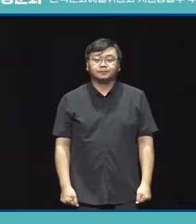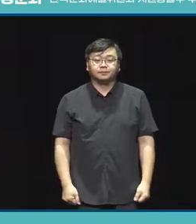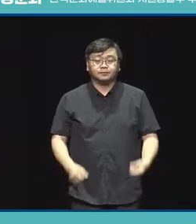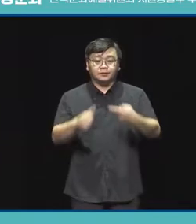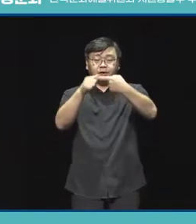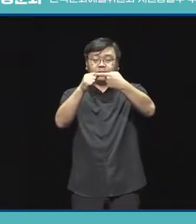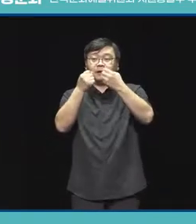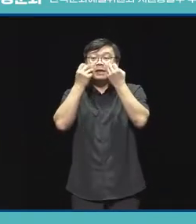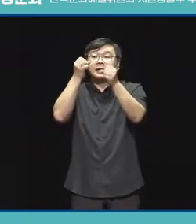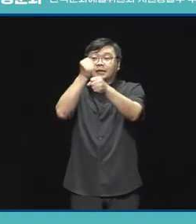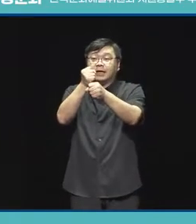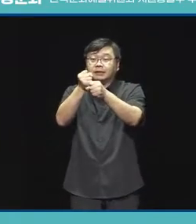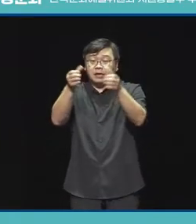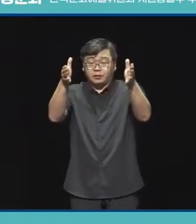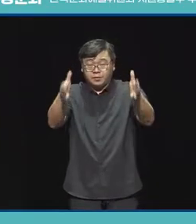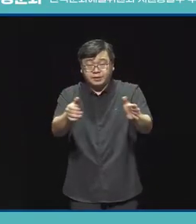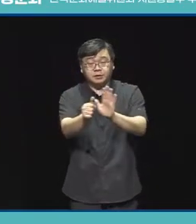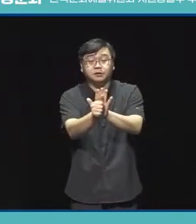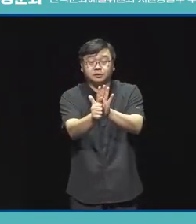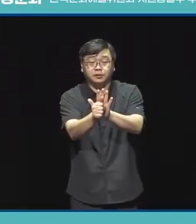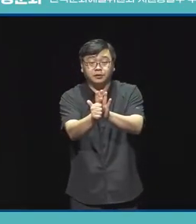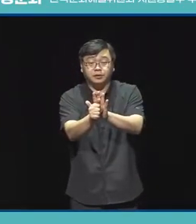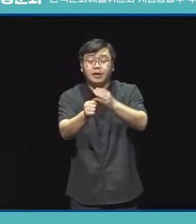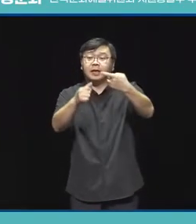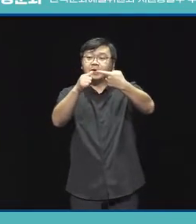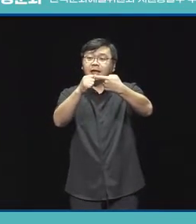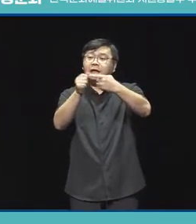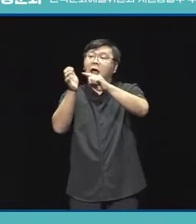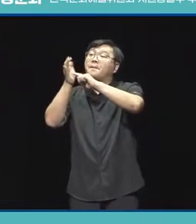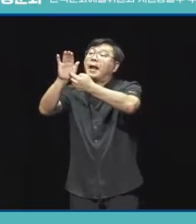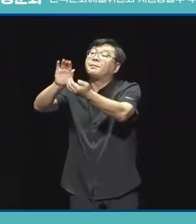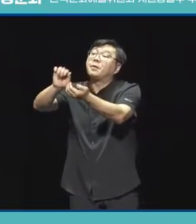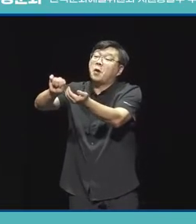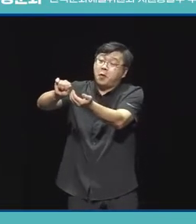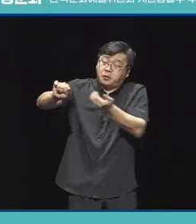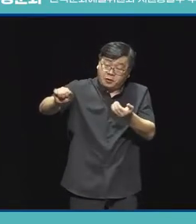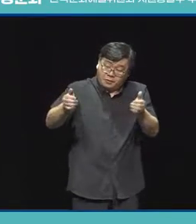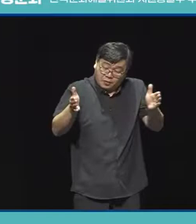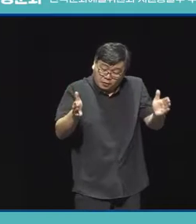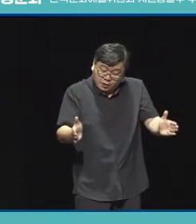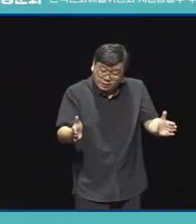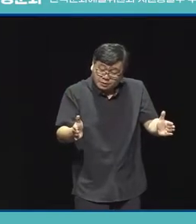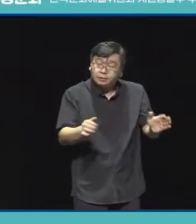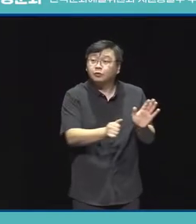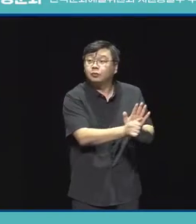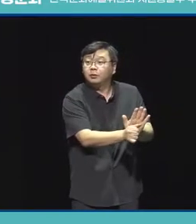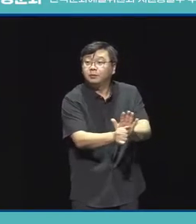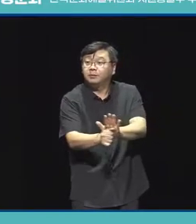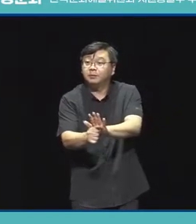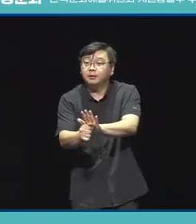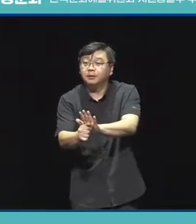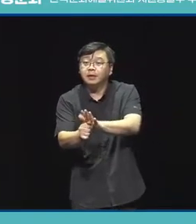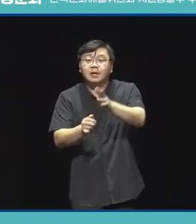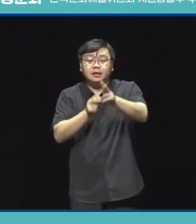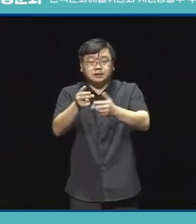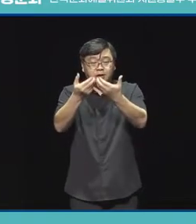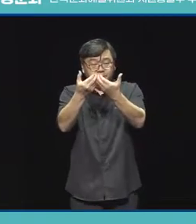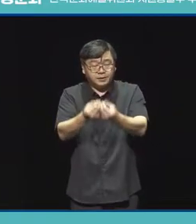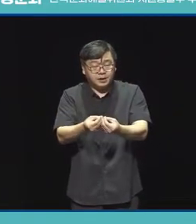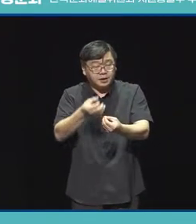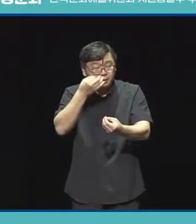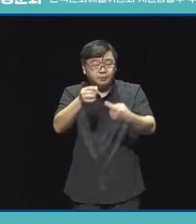먼저 창작의 과정입니다. 이 창작의 과정은 발표 전 단계까지를 지원하는 사업입니다. 지원 사업 개요 1번에